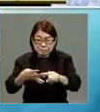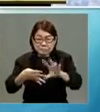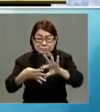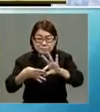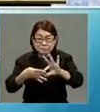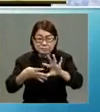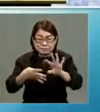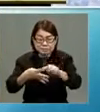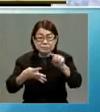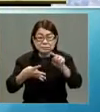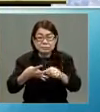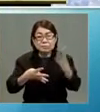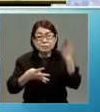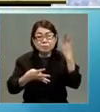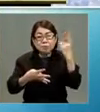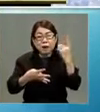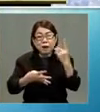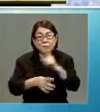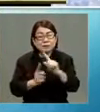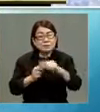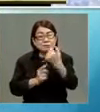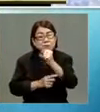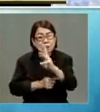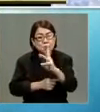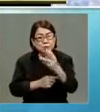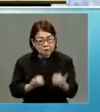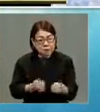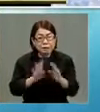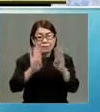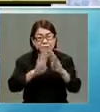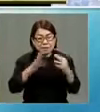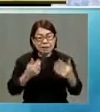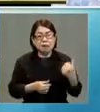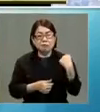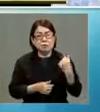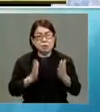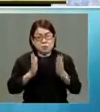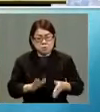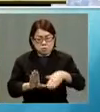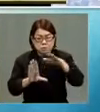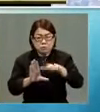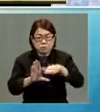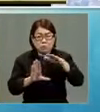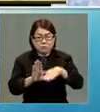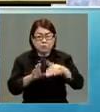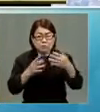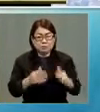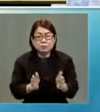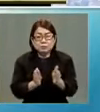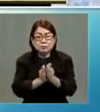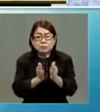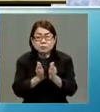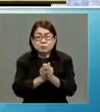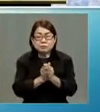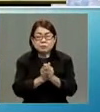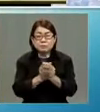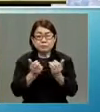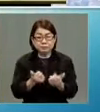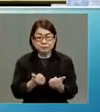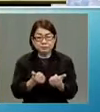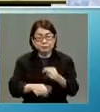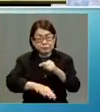าเมื่อวานนี้วันที่16นะครับก็ตอนนี้มีผู้เข้าลงทะเบียนในระบบนี้แล้วทั้งสิ้นนะครับณต